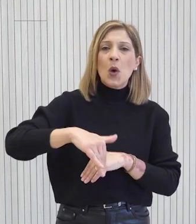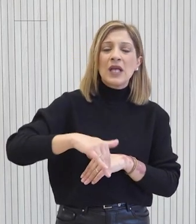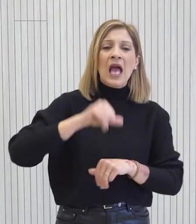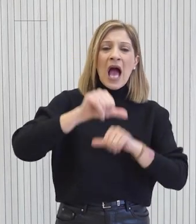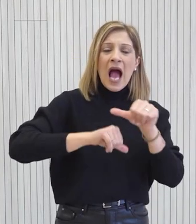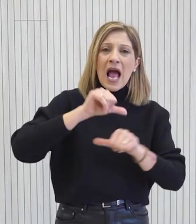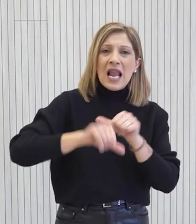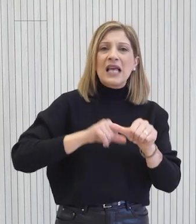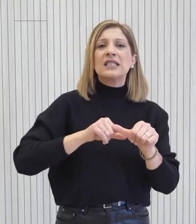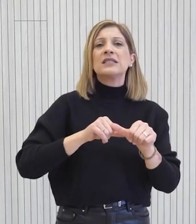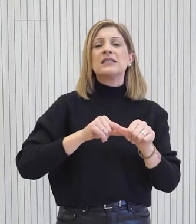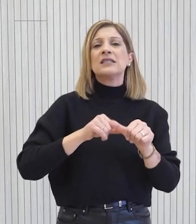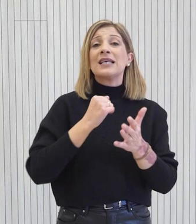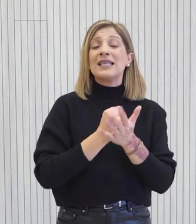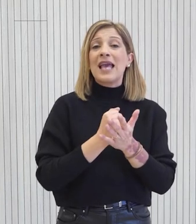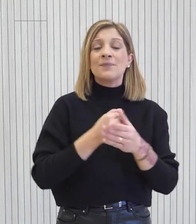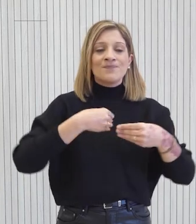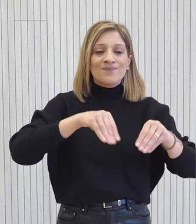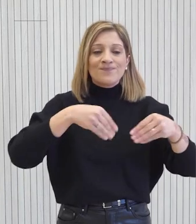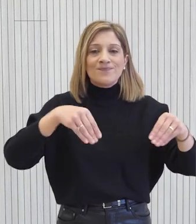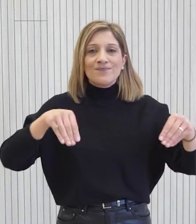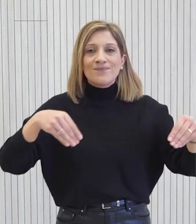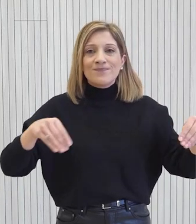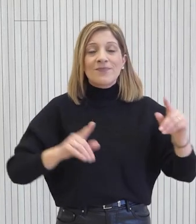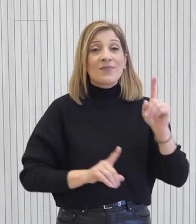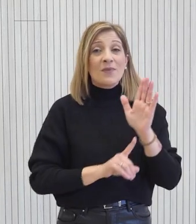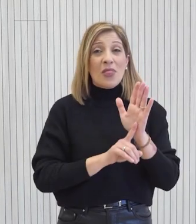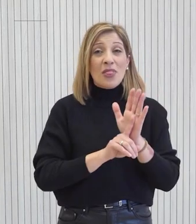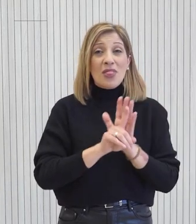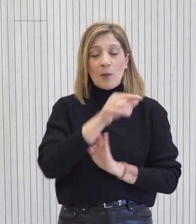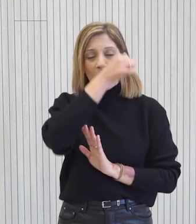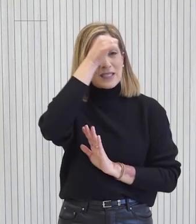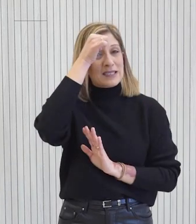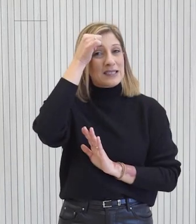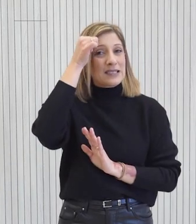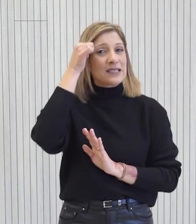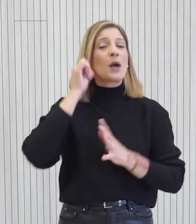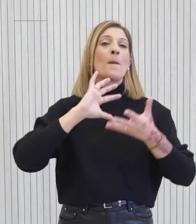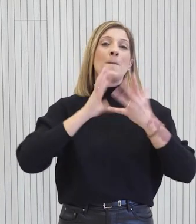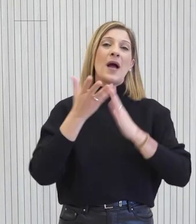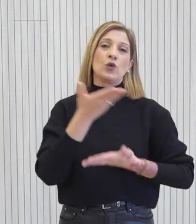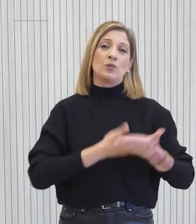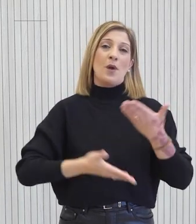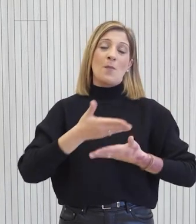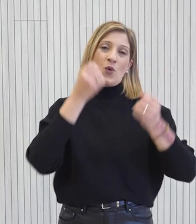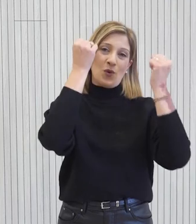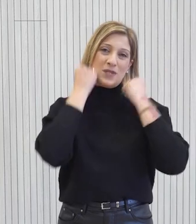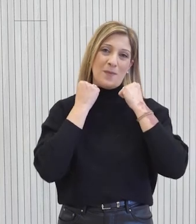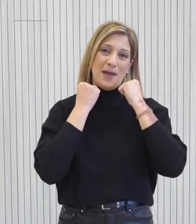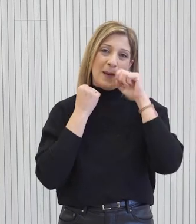μεταποίηση, καθώς και τη μειωμένη παραγωγικότητα λόγω υψηλών θερμοκρασιών και τις επιπτώσεις στο παγκόσμιο εμπόριο και τις επενδύσεις.